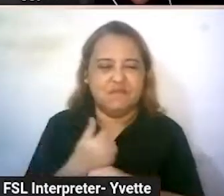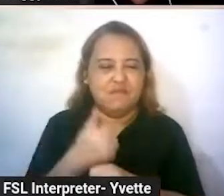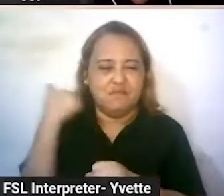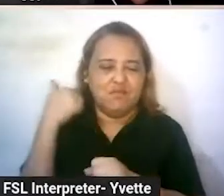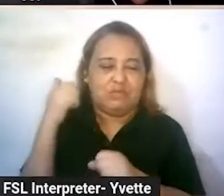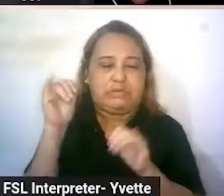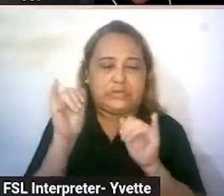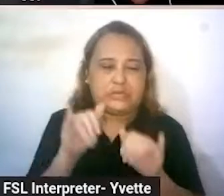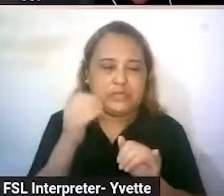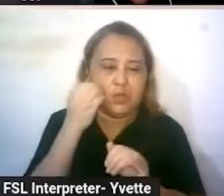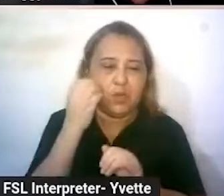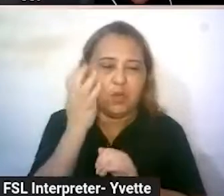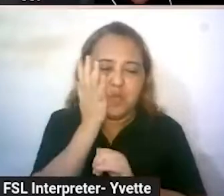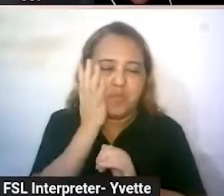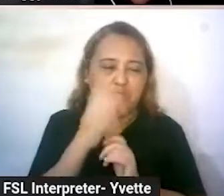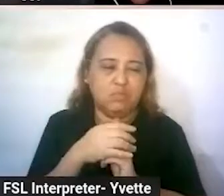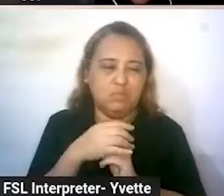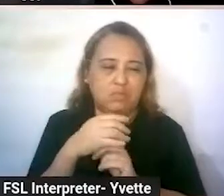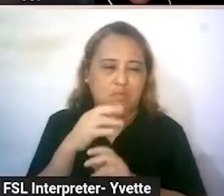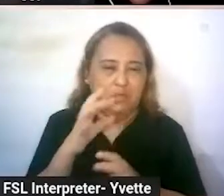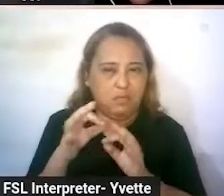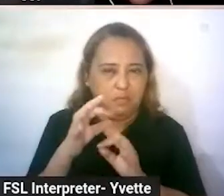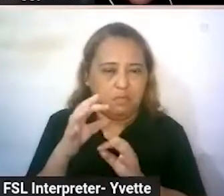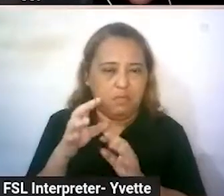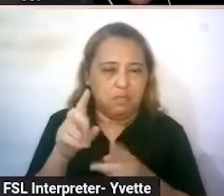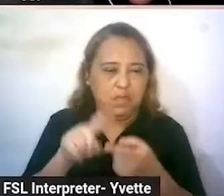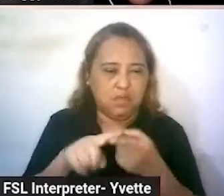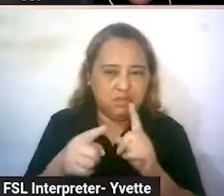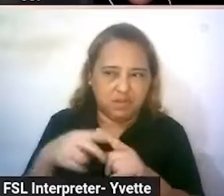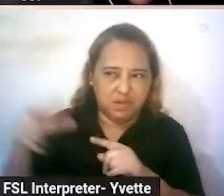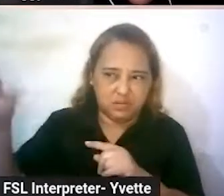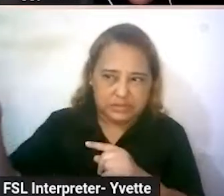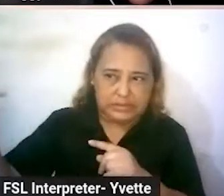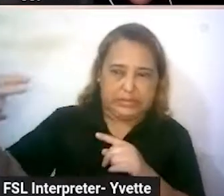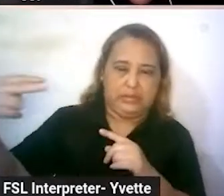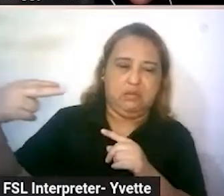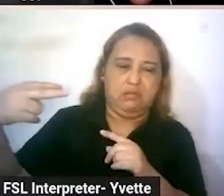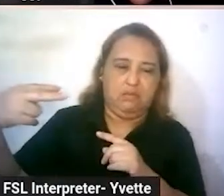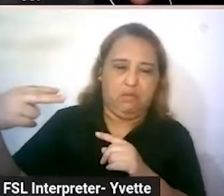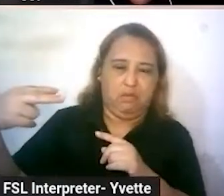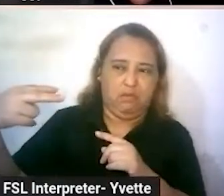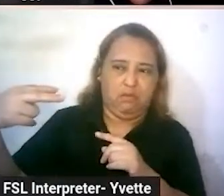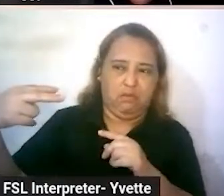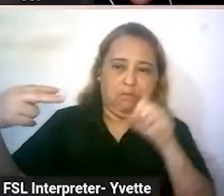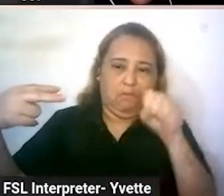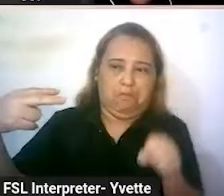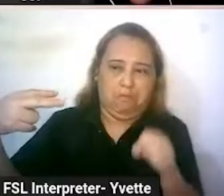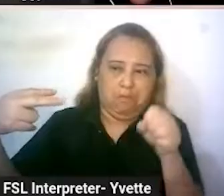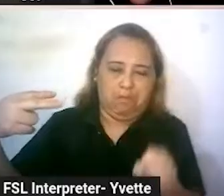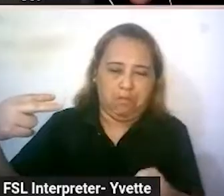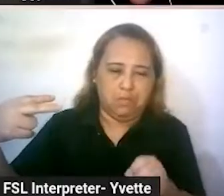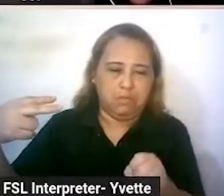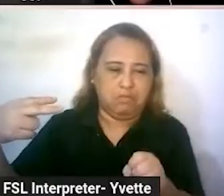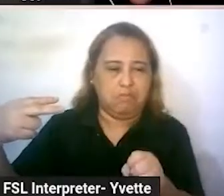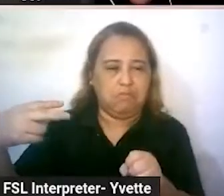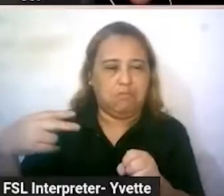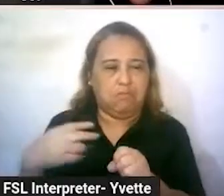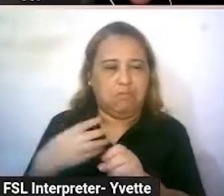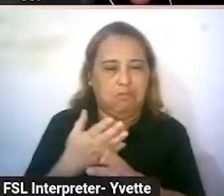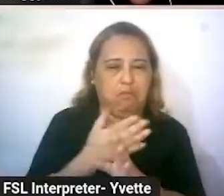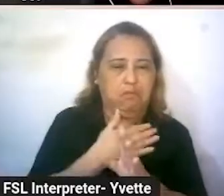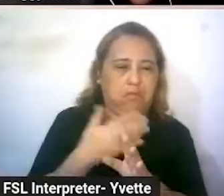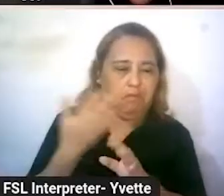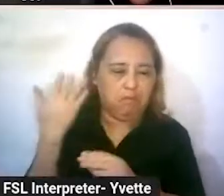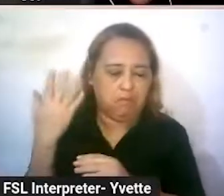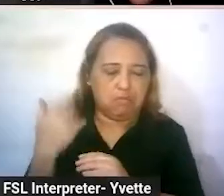although nakita na ako ng mga friends ko na ako ay nagbabastol na, yung mga early days of my